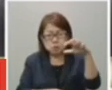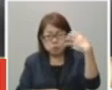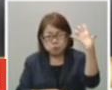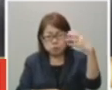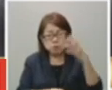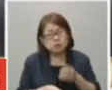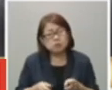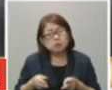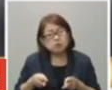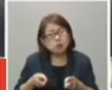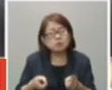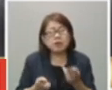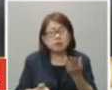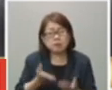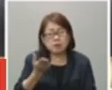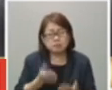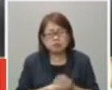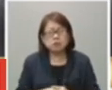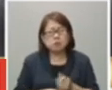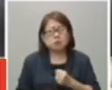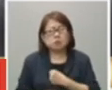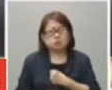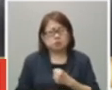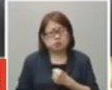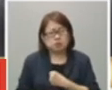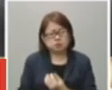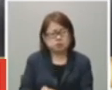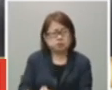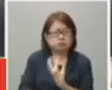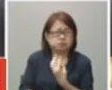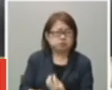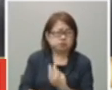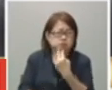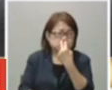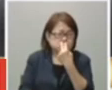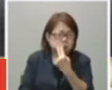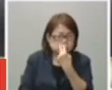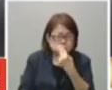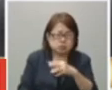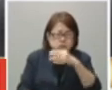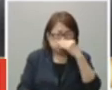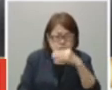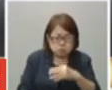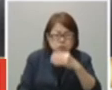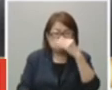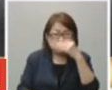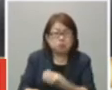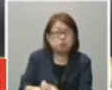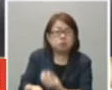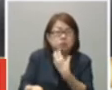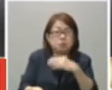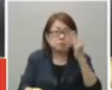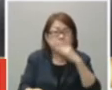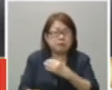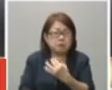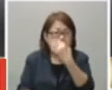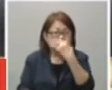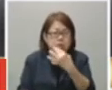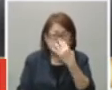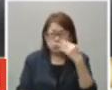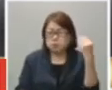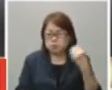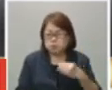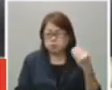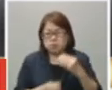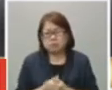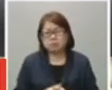ถวเนี่ยเขาต้องจำใจสูดดมควันพิษแบบนี้ครับเข้าไปทุกวันจากการบริหาร